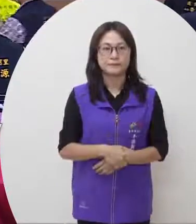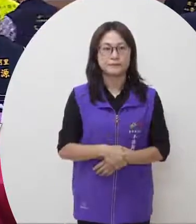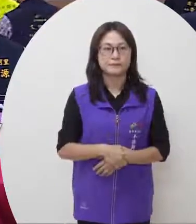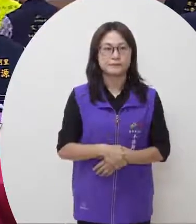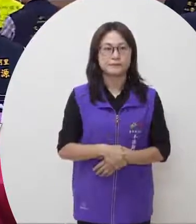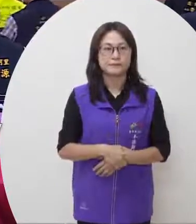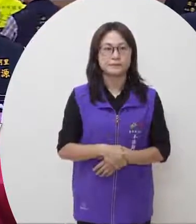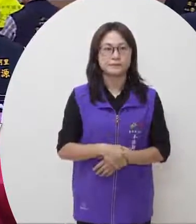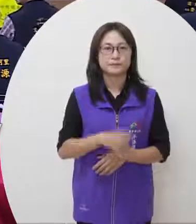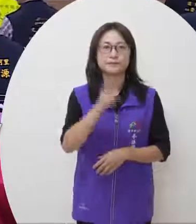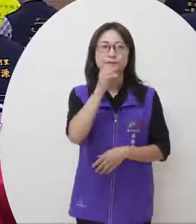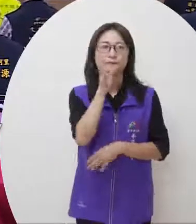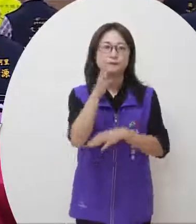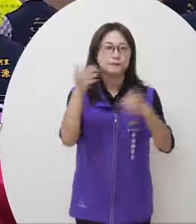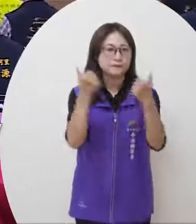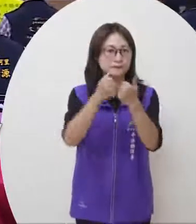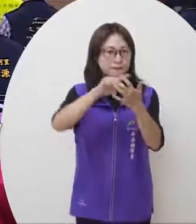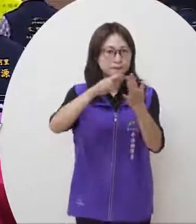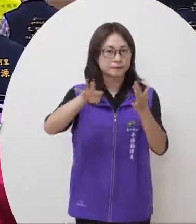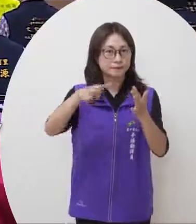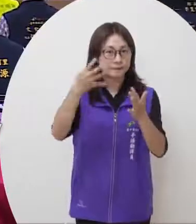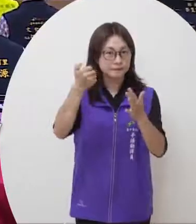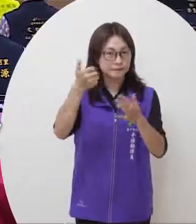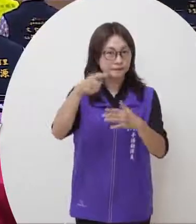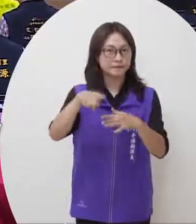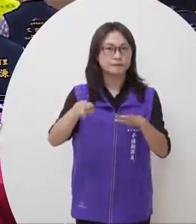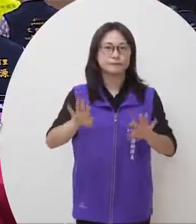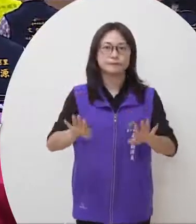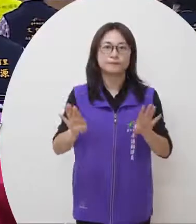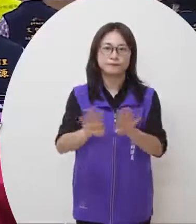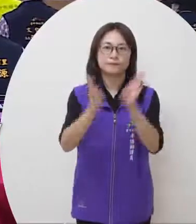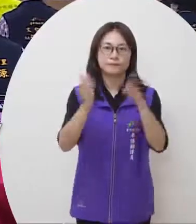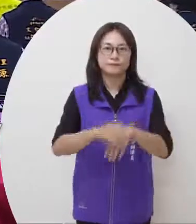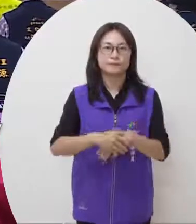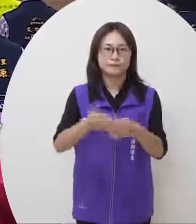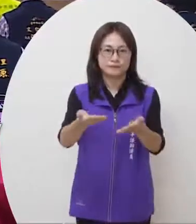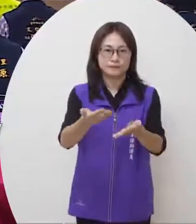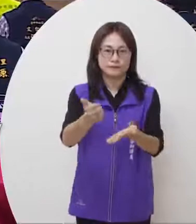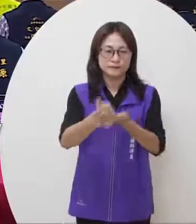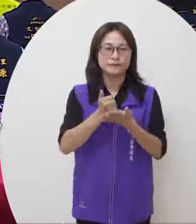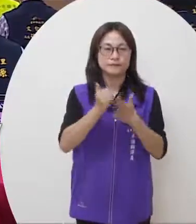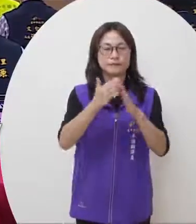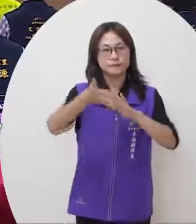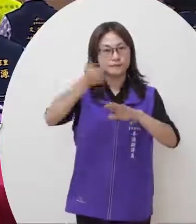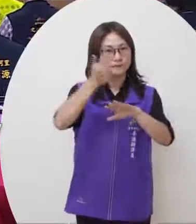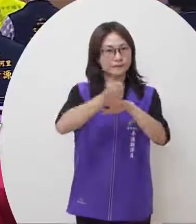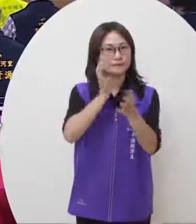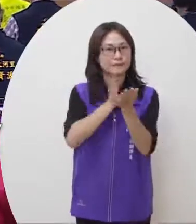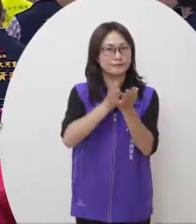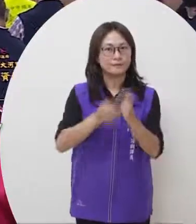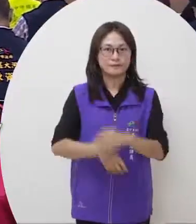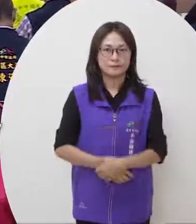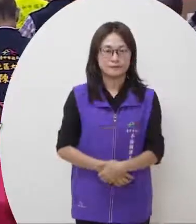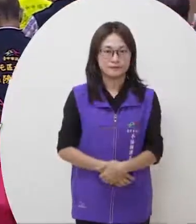455次市政会议，会议开始，恭请市长致辞。